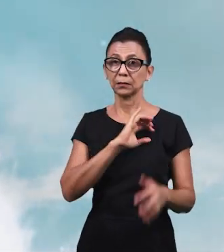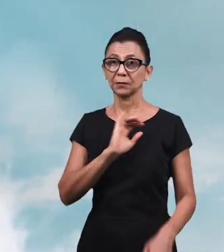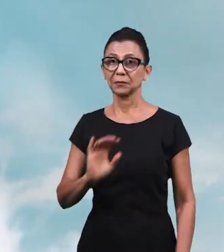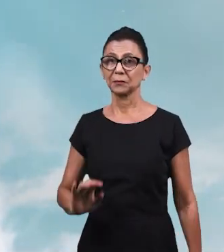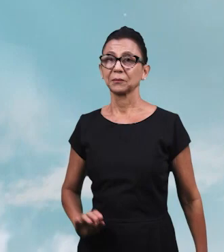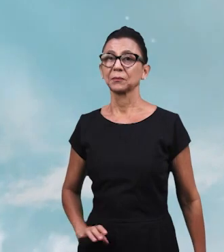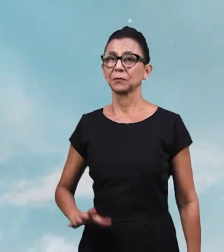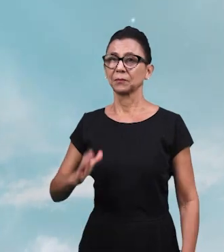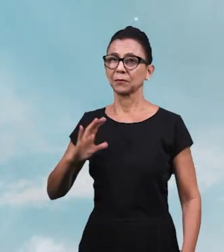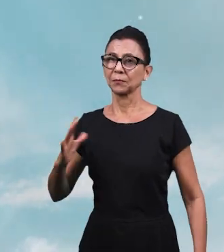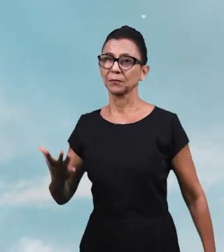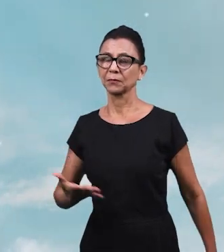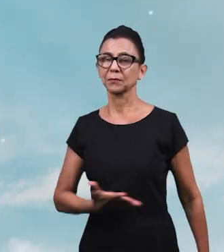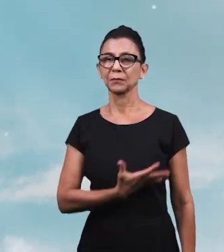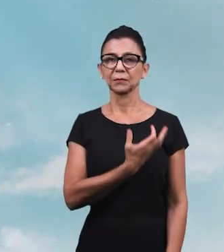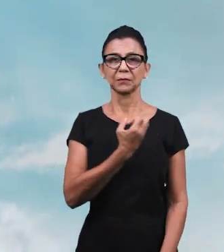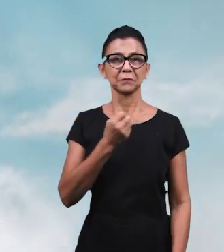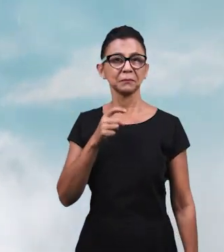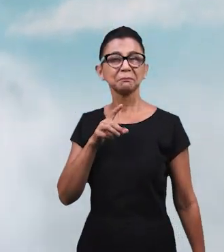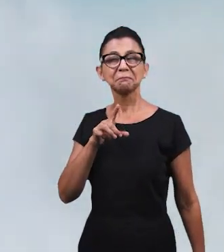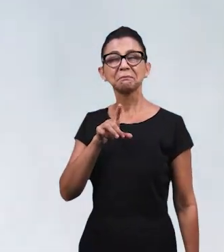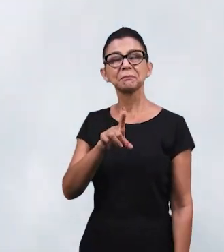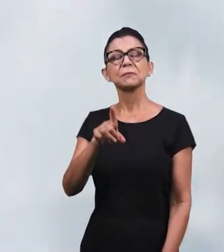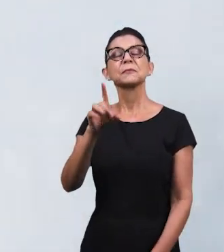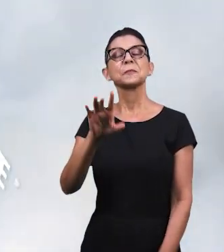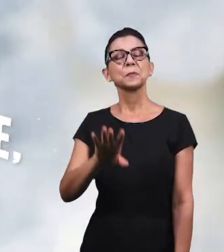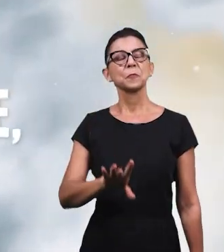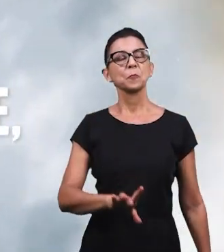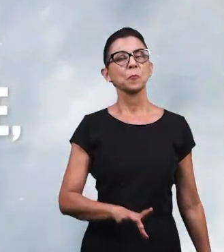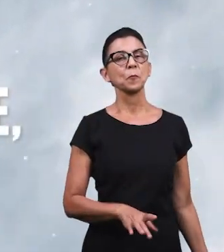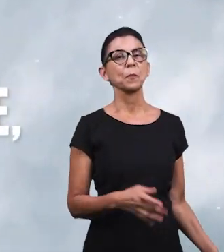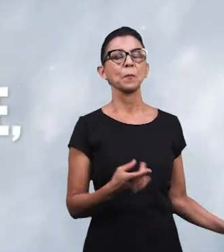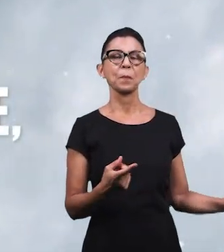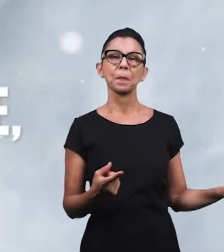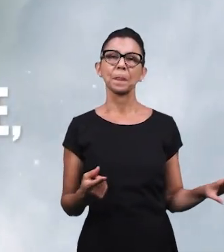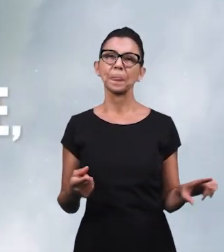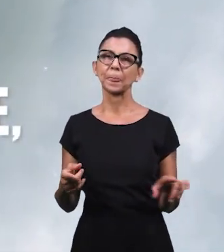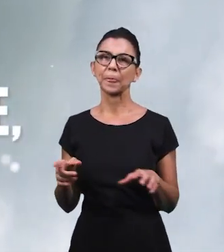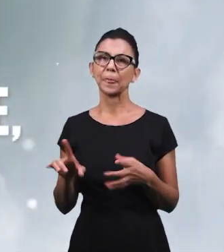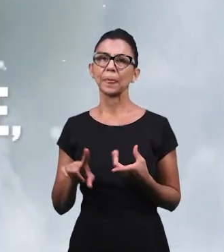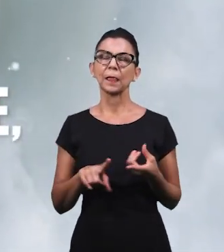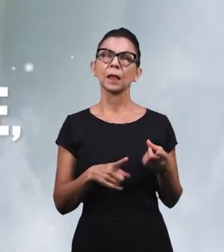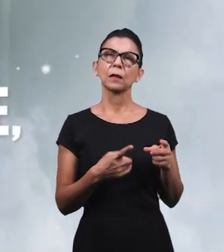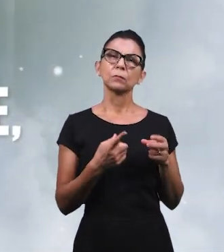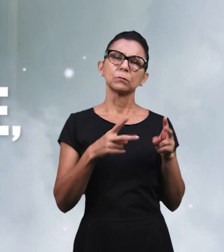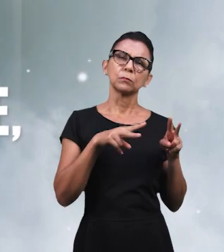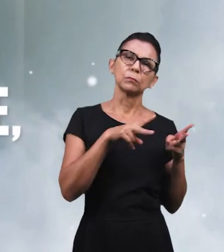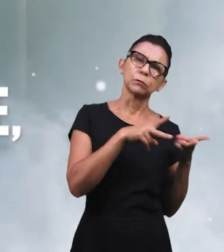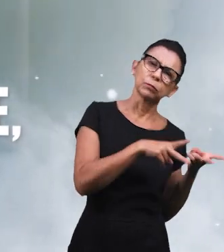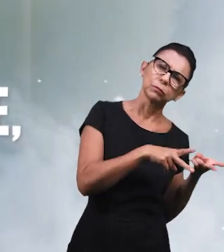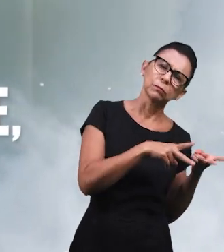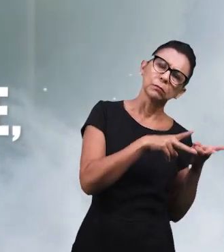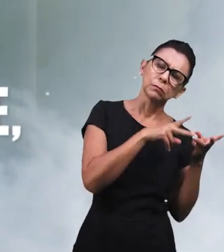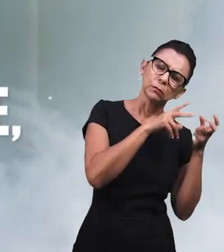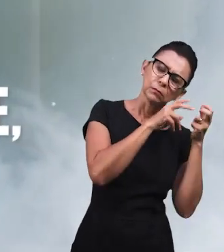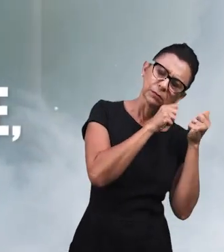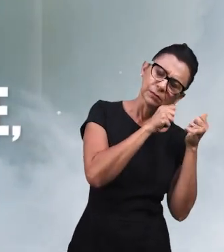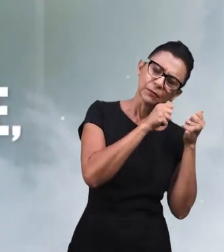Cristo te dá salvação. Sonhei com Jesus esta